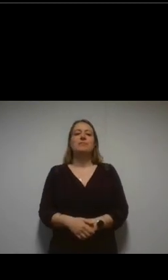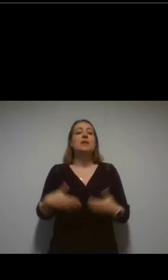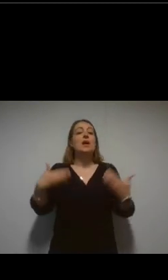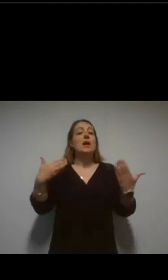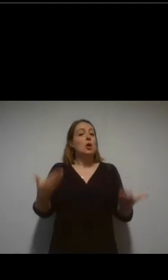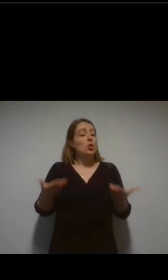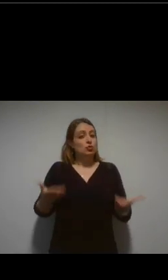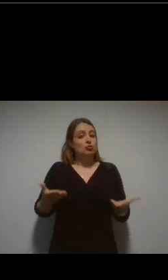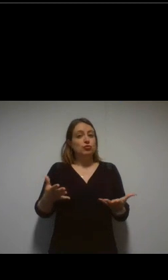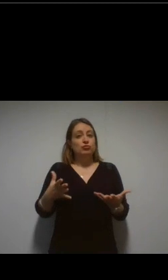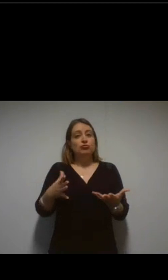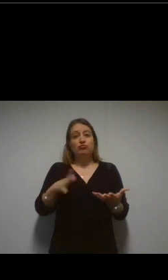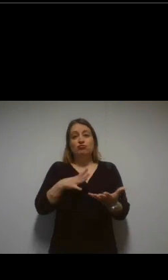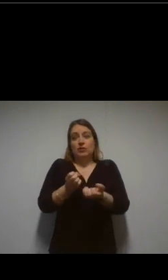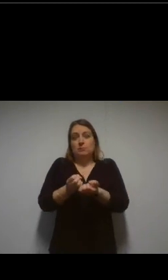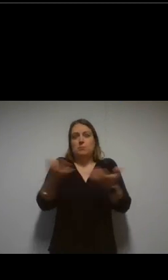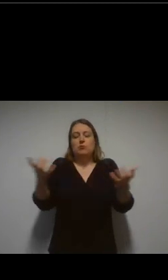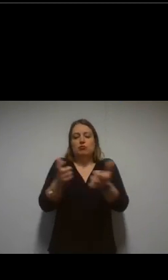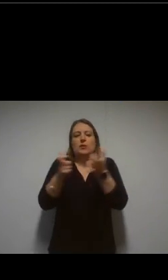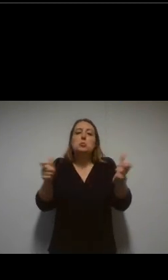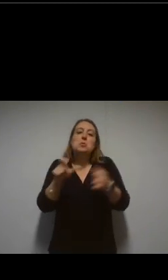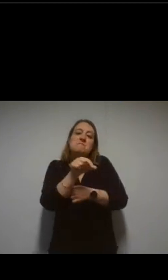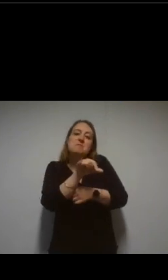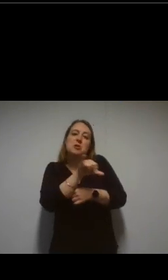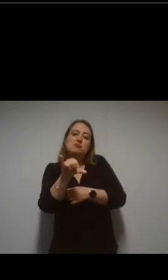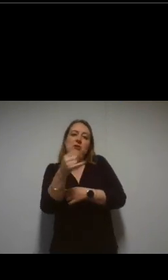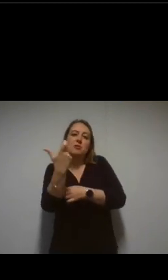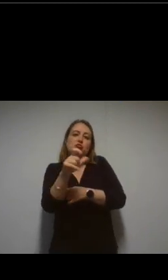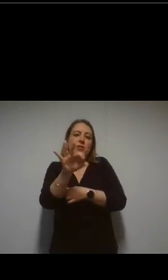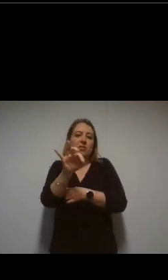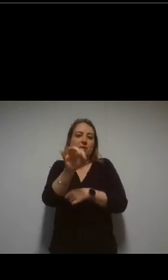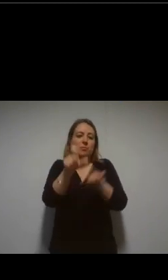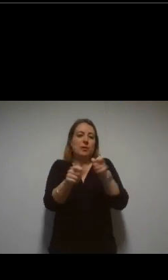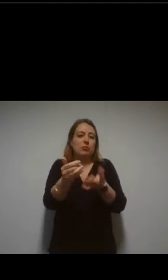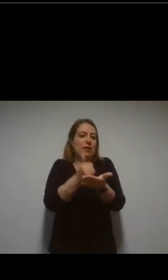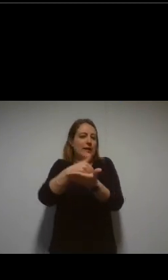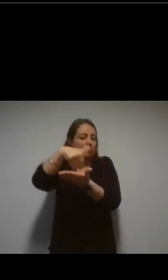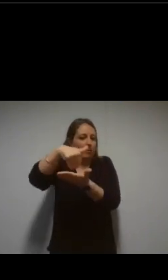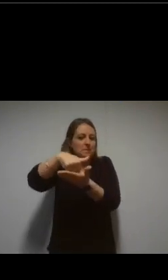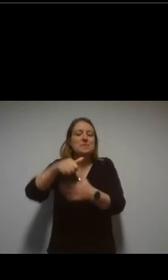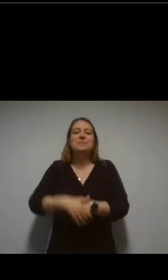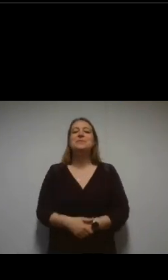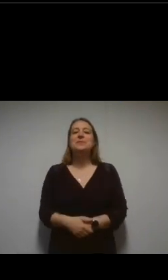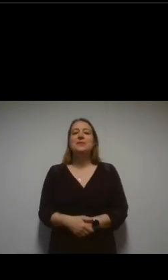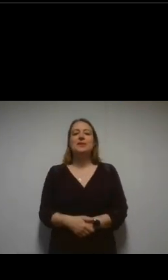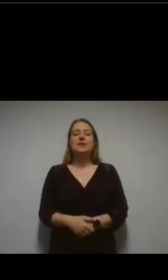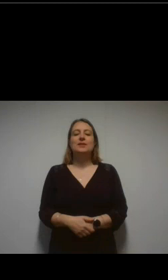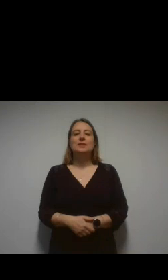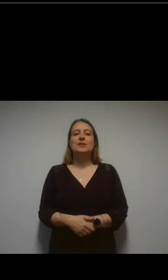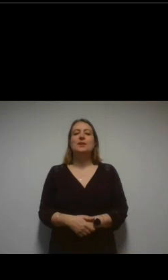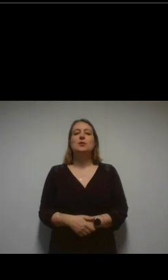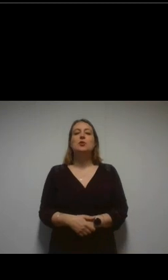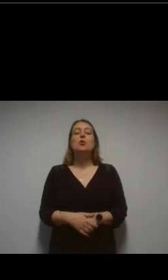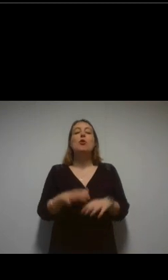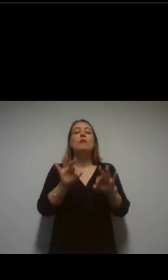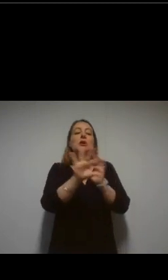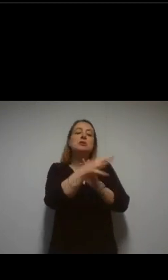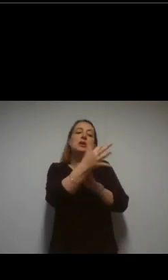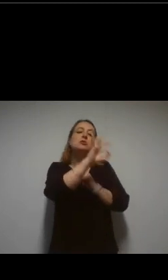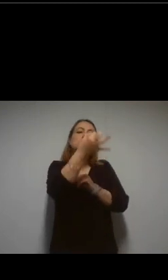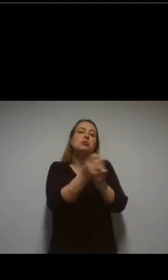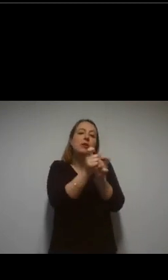une grosse majorité d'entreprises entre 20 et 250 salariés. On a un petit peu moins de 15%